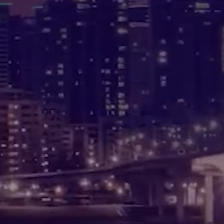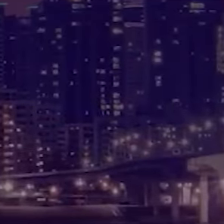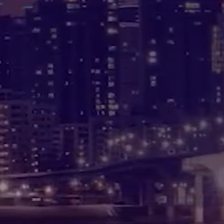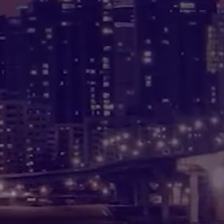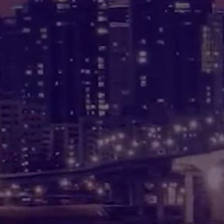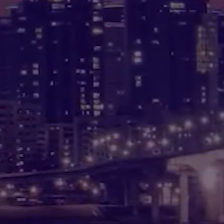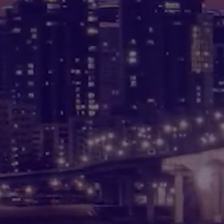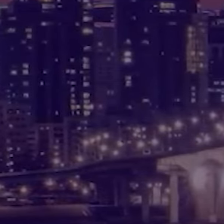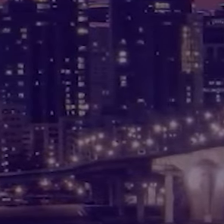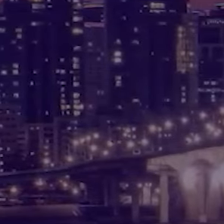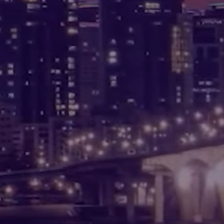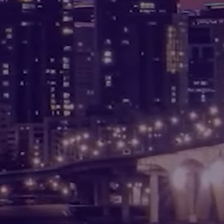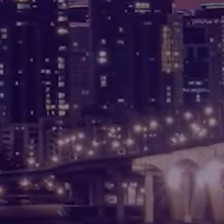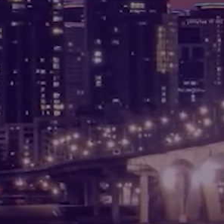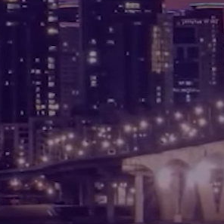I